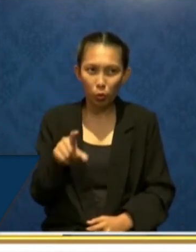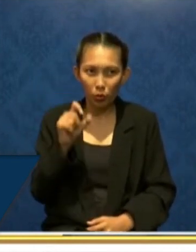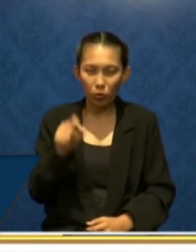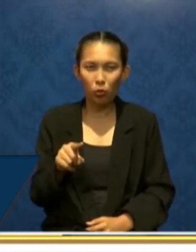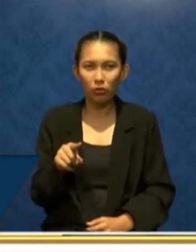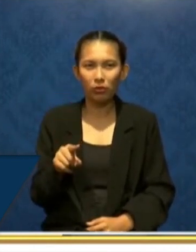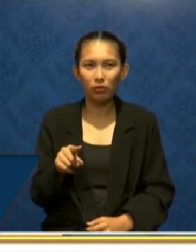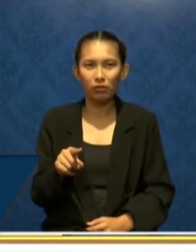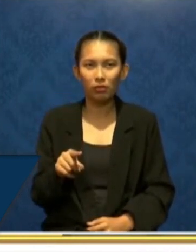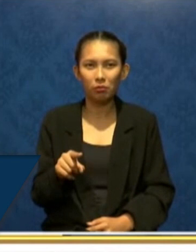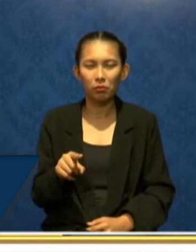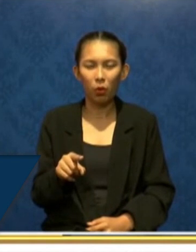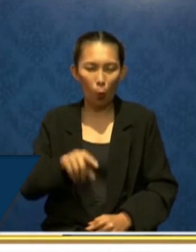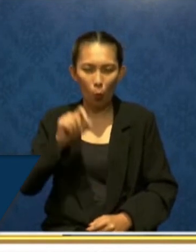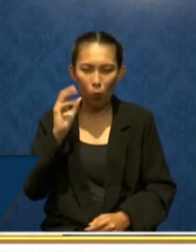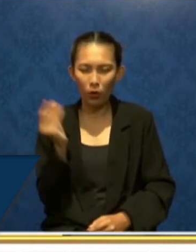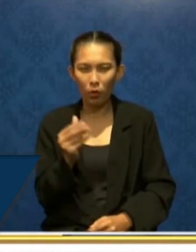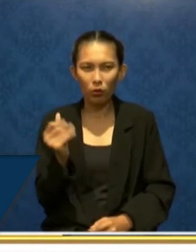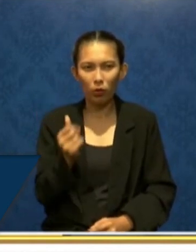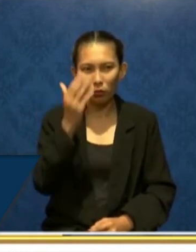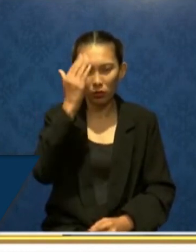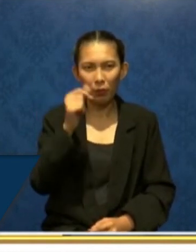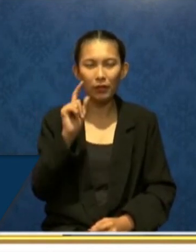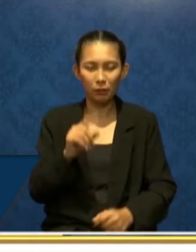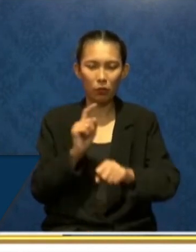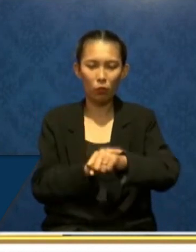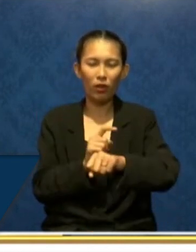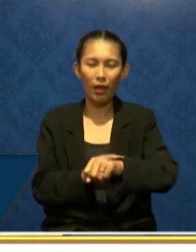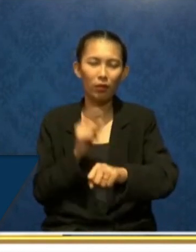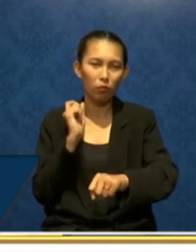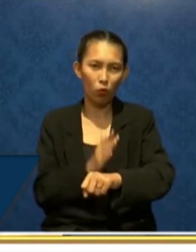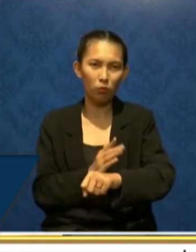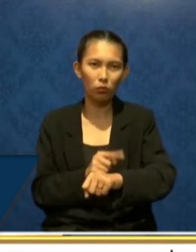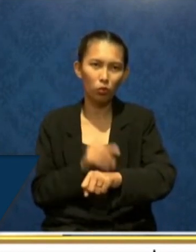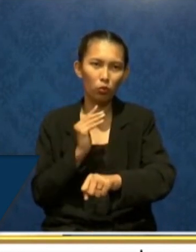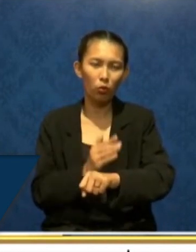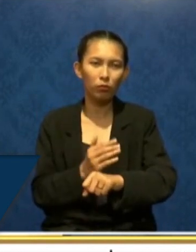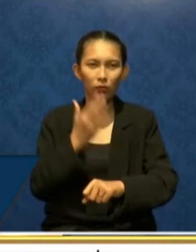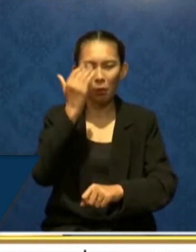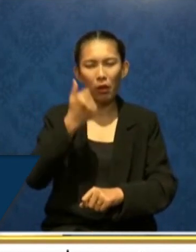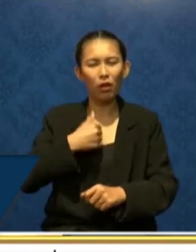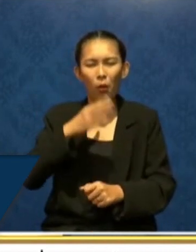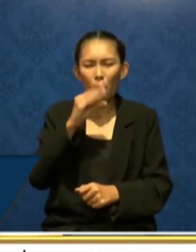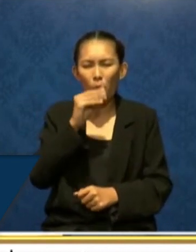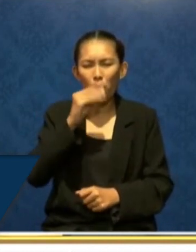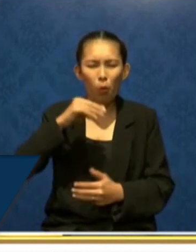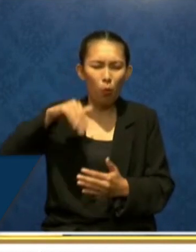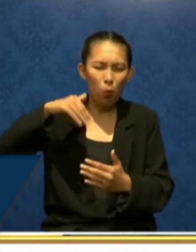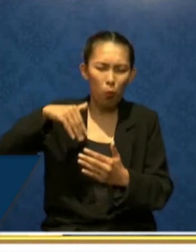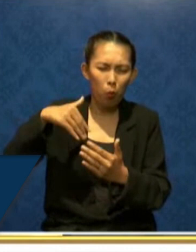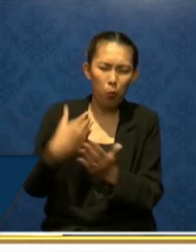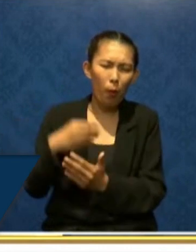งมาfsท่านใจใหทัใจประชาชน fungi cm ค่ะสิ่เหilesนเราพูดกัมาในสพาแห gluc LAN